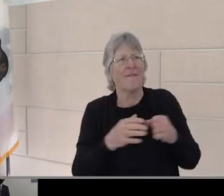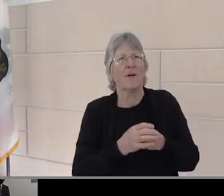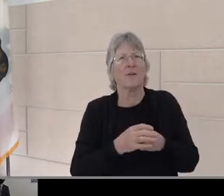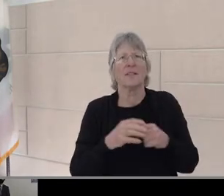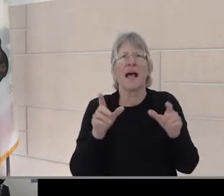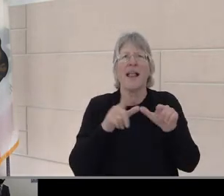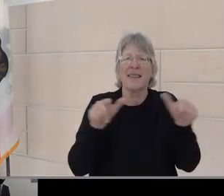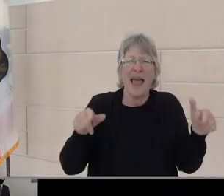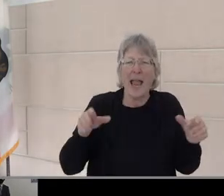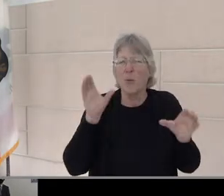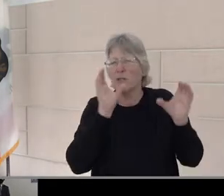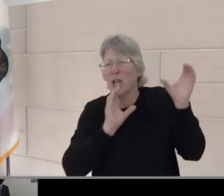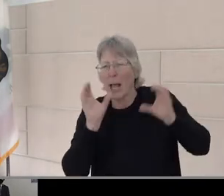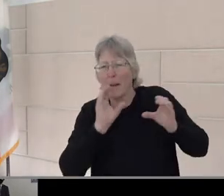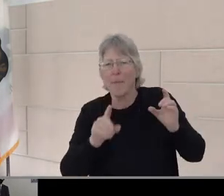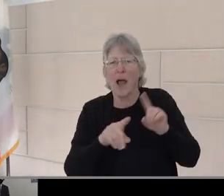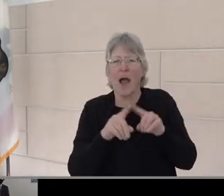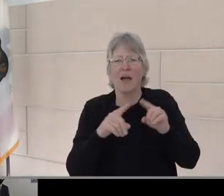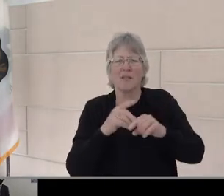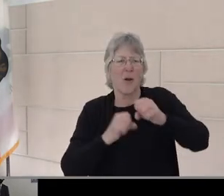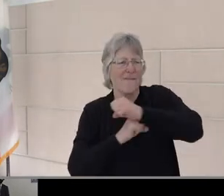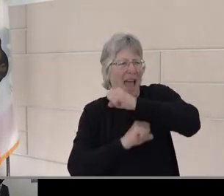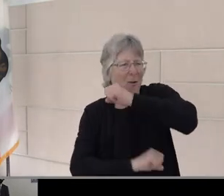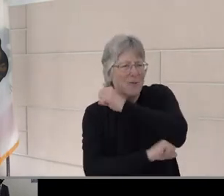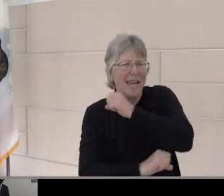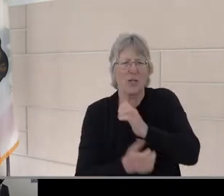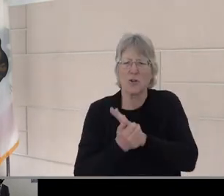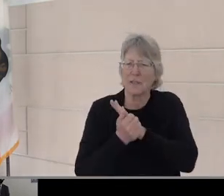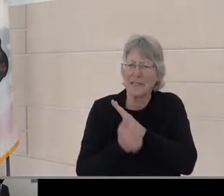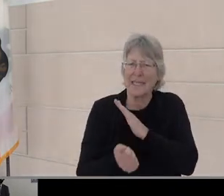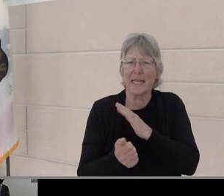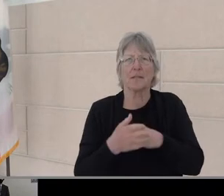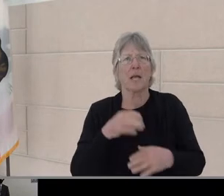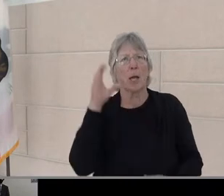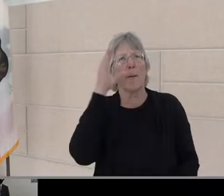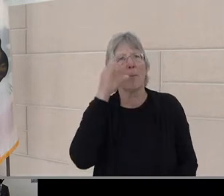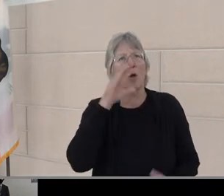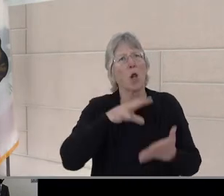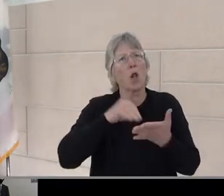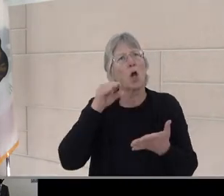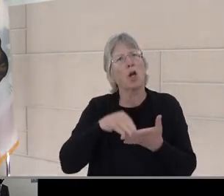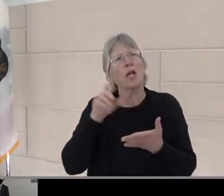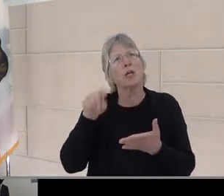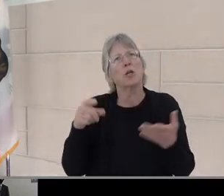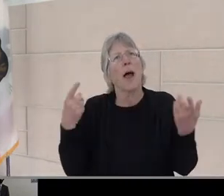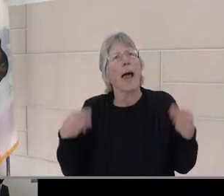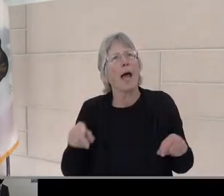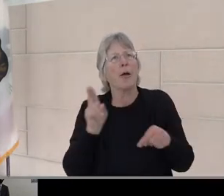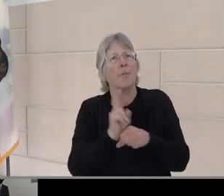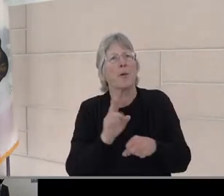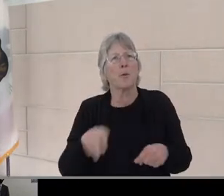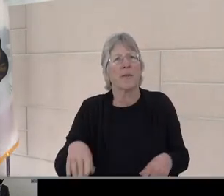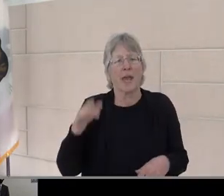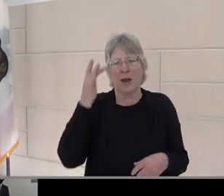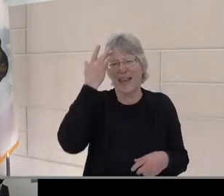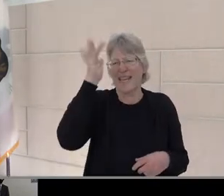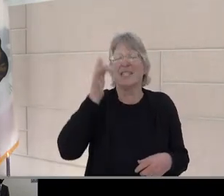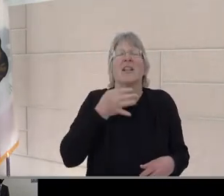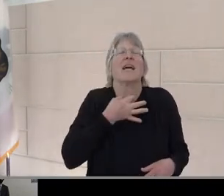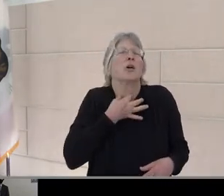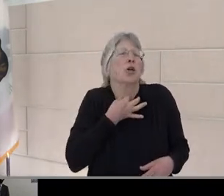ភេទទាំងអស់ដូចជាភាសានិងមុខជំនាញផ្សេងៗដើម្បីធ្វើយ៉ាងណាឲ្យមានការសិ